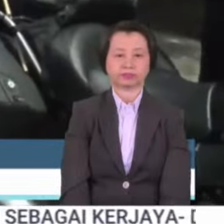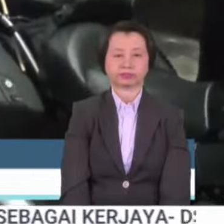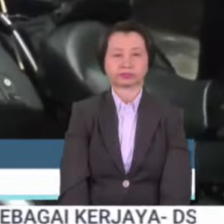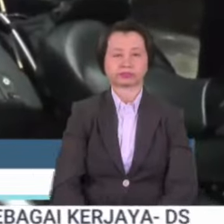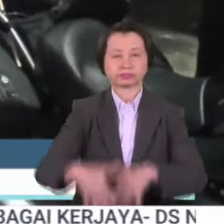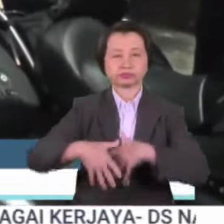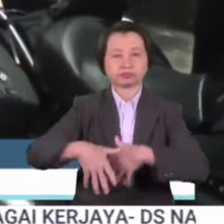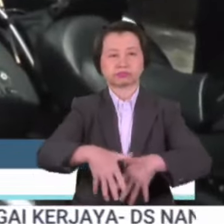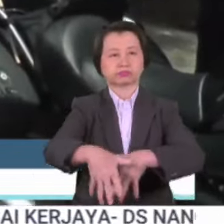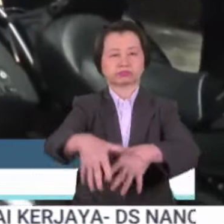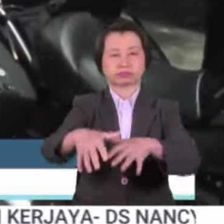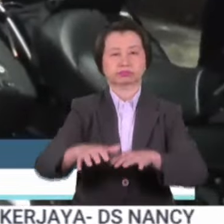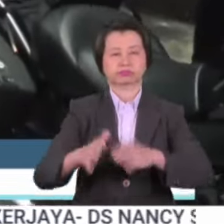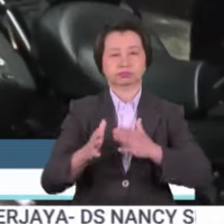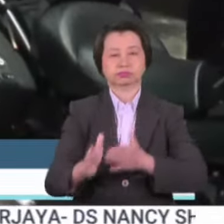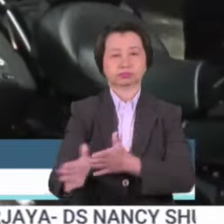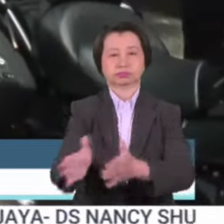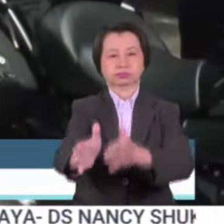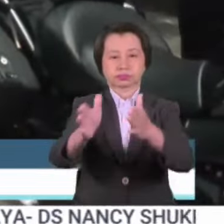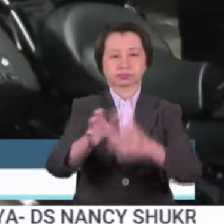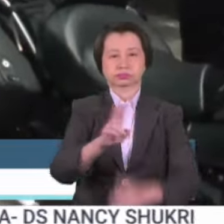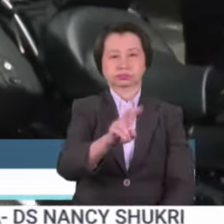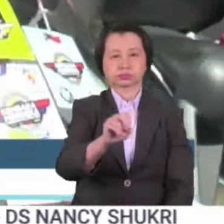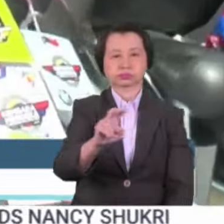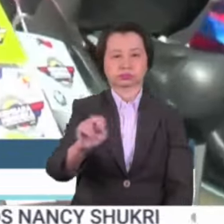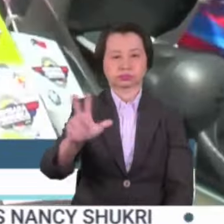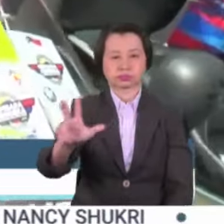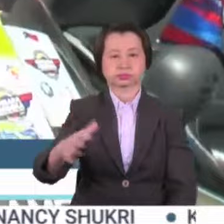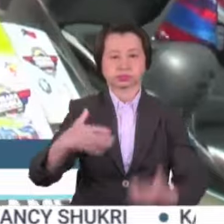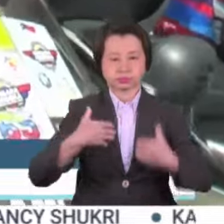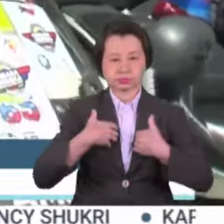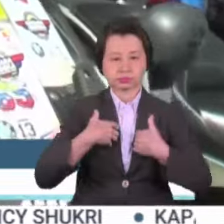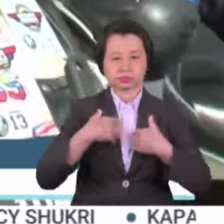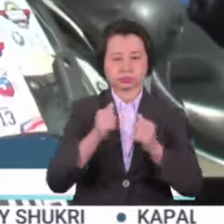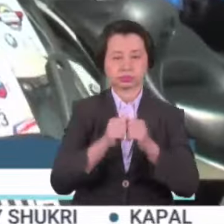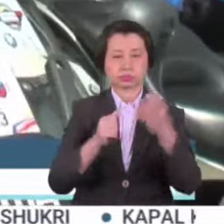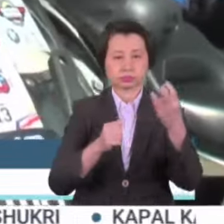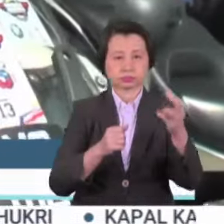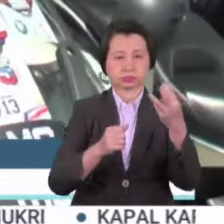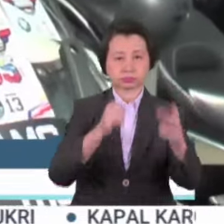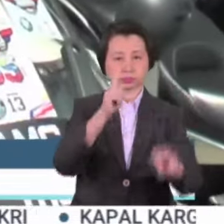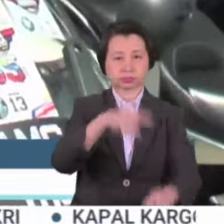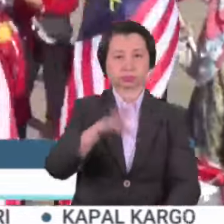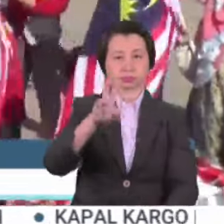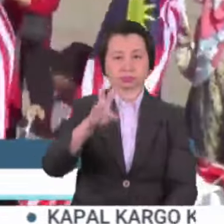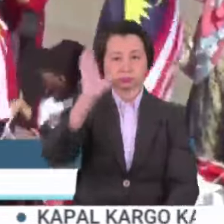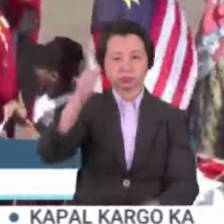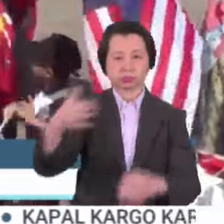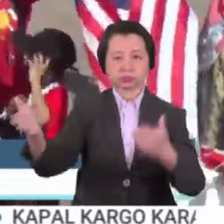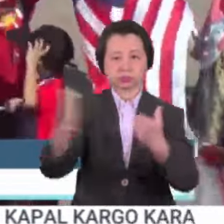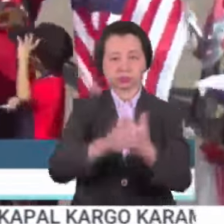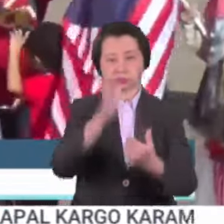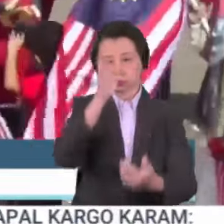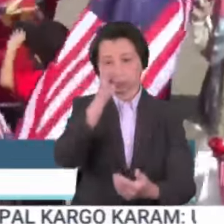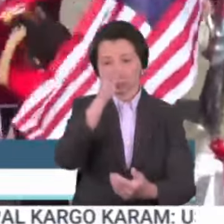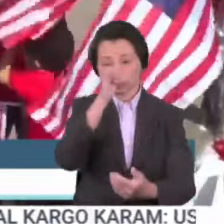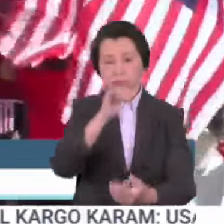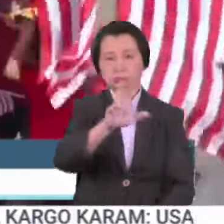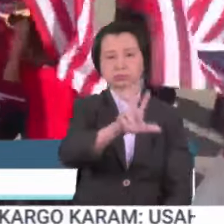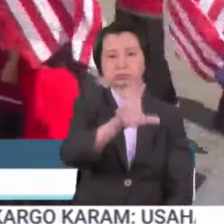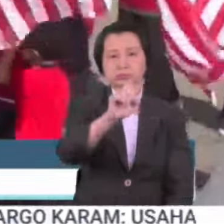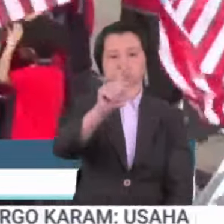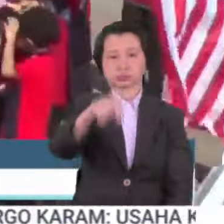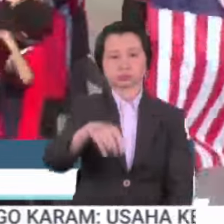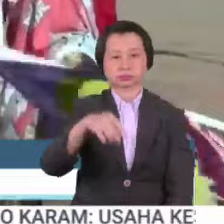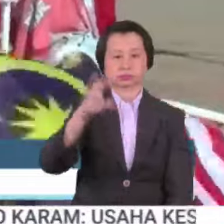Konvoi Kembara Merdeka Jalur Gemilang 2023 yang dilancarkan pada 16 Julai lalu dijangka tiba di Melaka pada 30